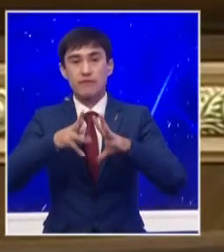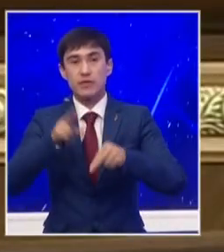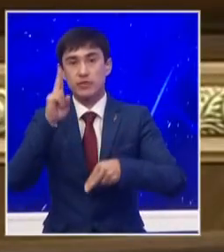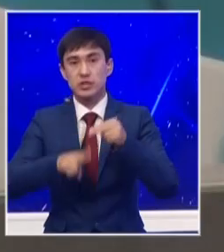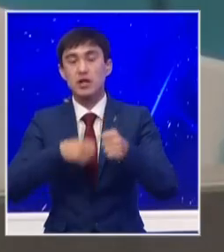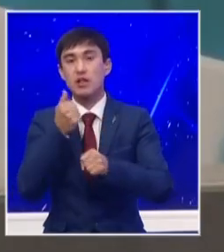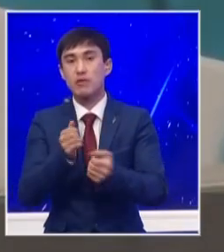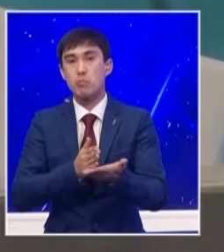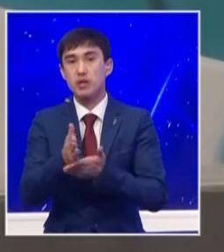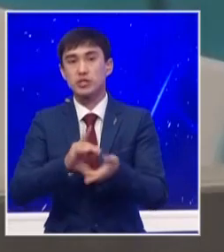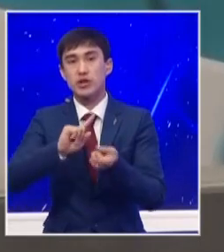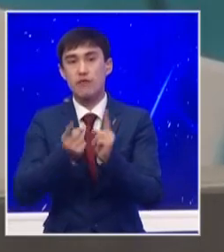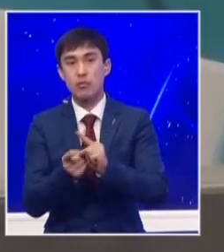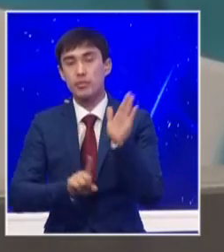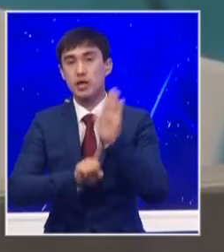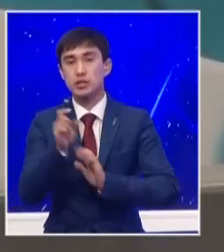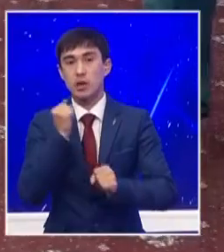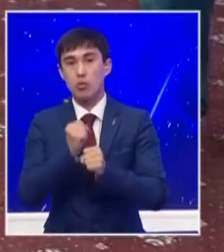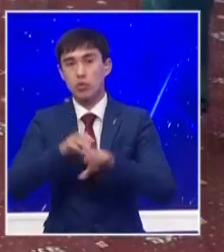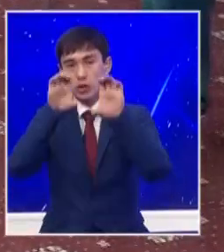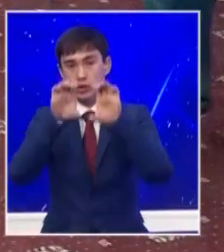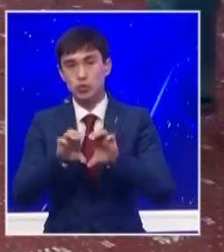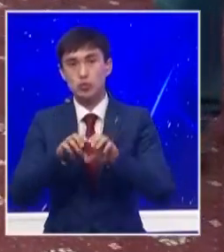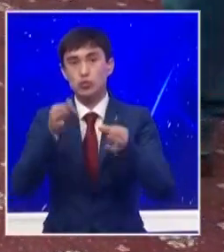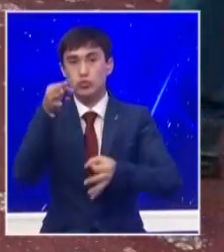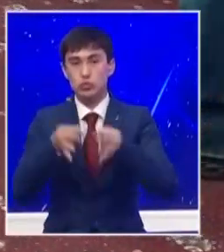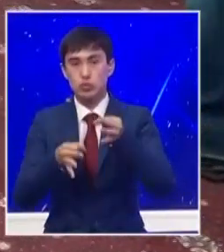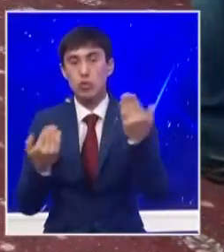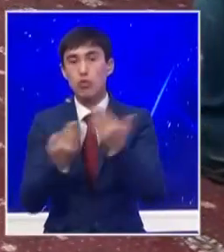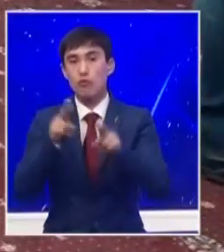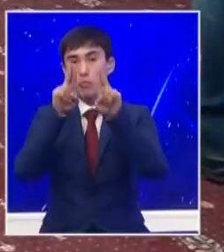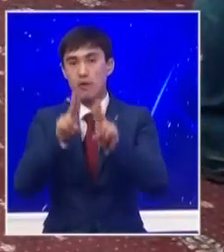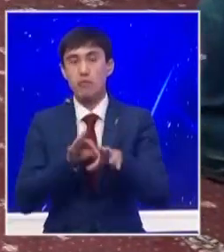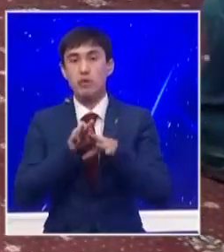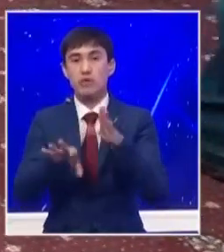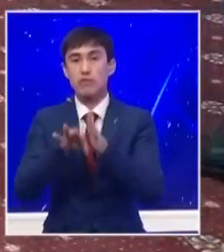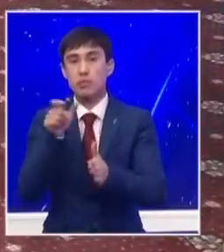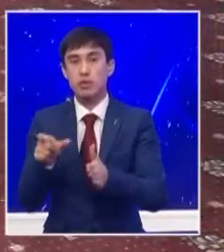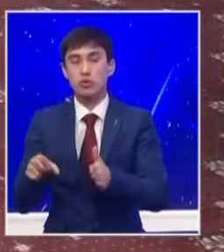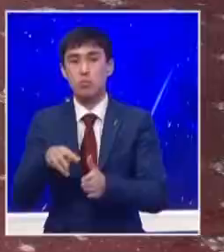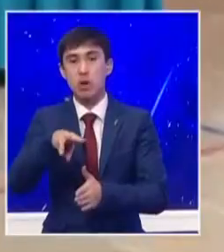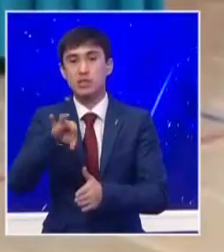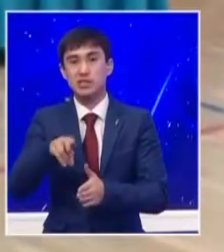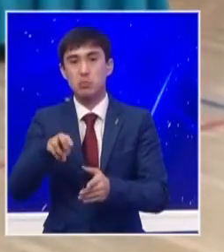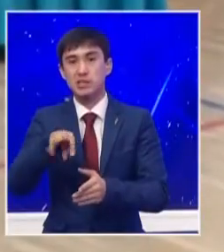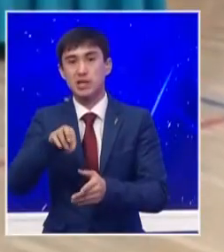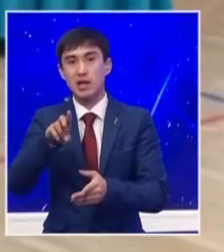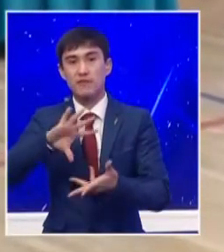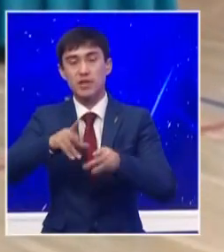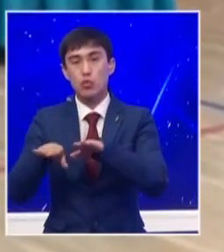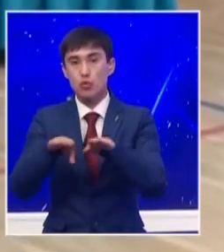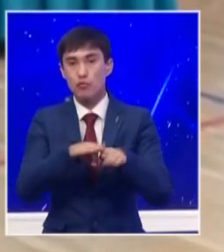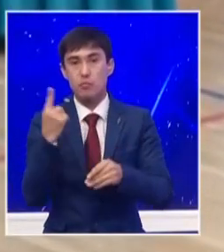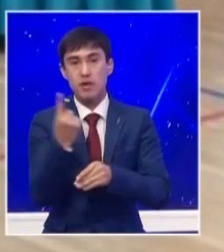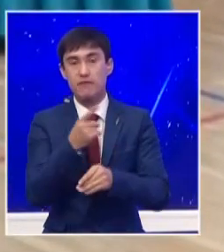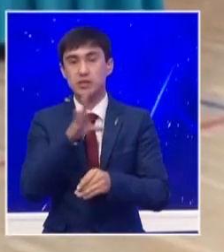основных политических реформ начал работу конституционный суд по новым правилам прошли выборы депутатов мажилиса и масляха тов всех уровней